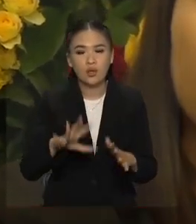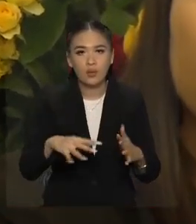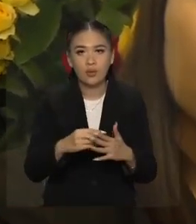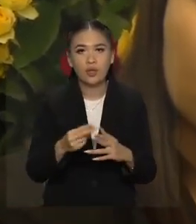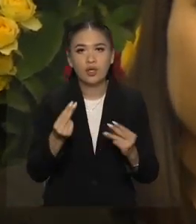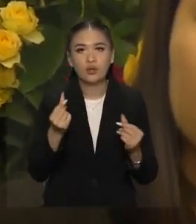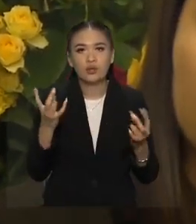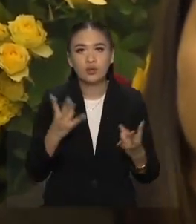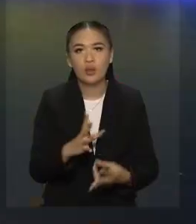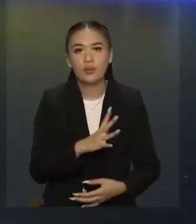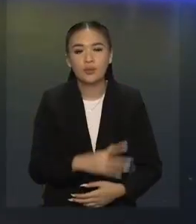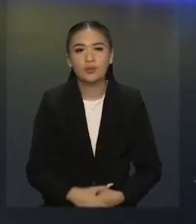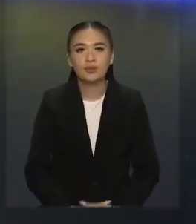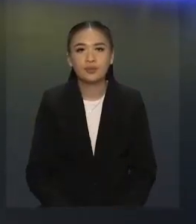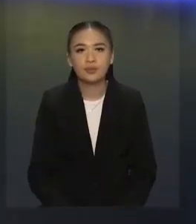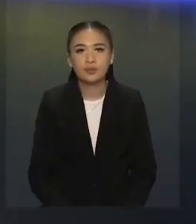қаржы бөлінді.